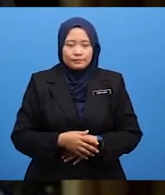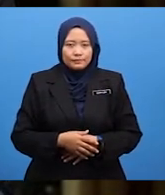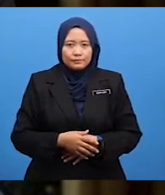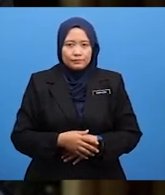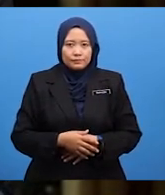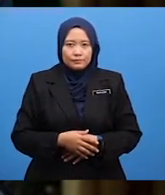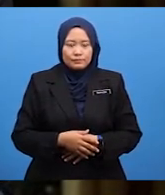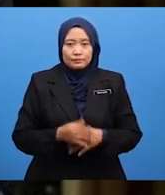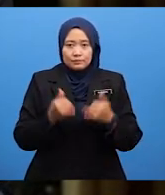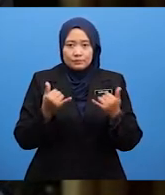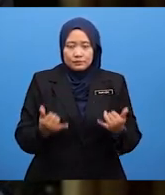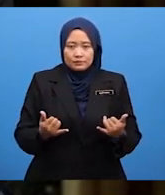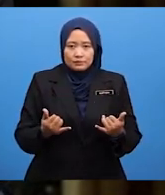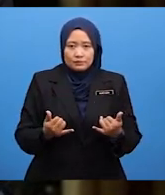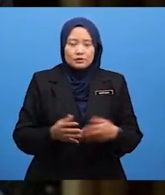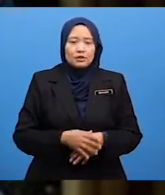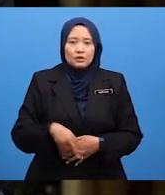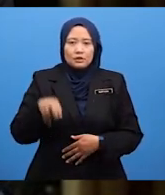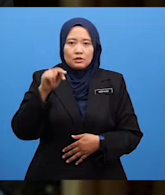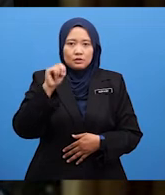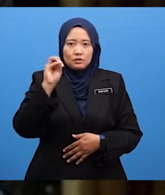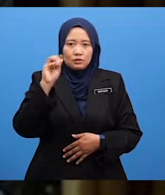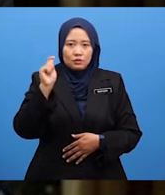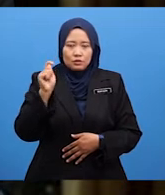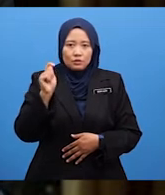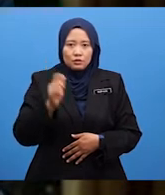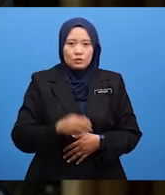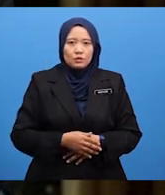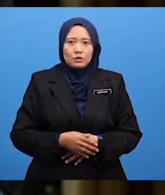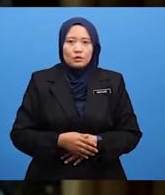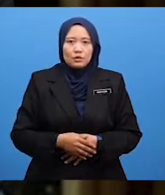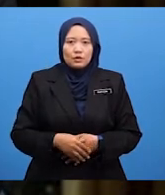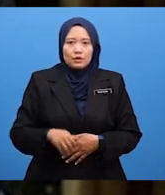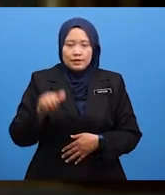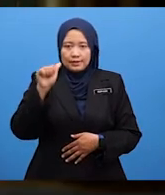A pada tali G itu, not A dan not B flat.